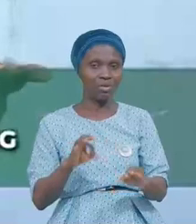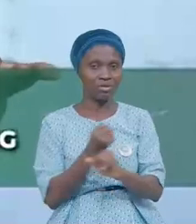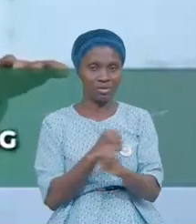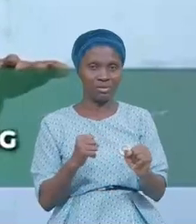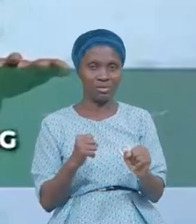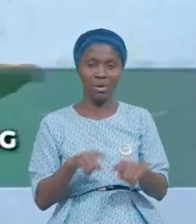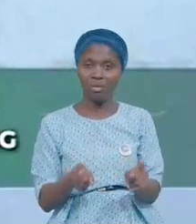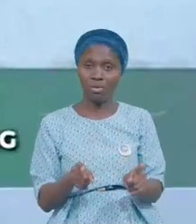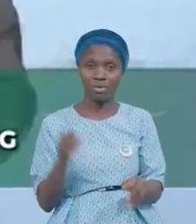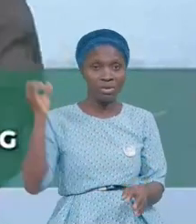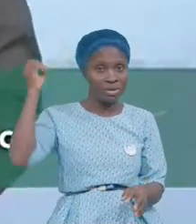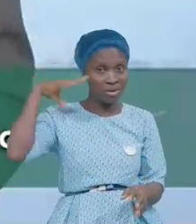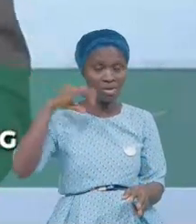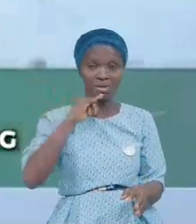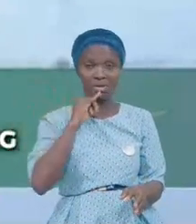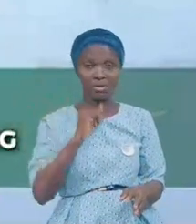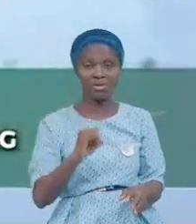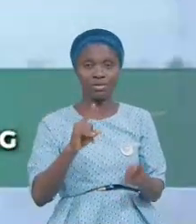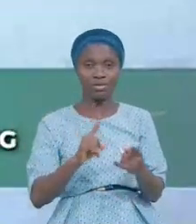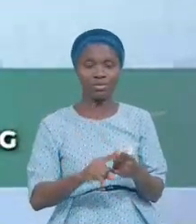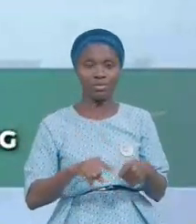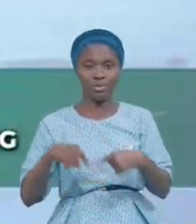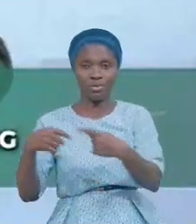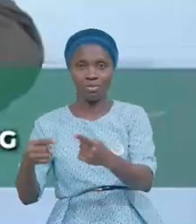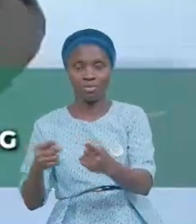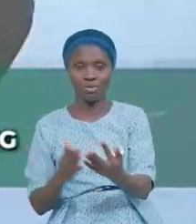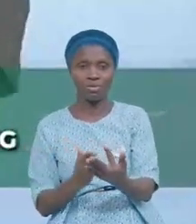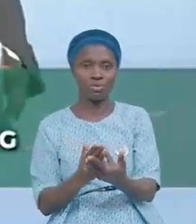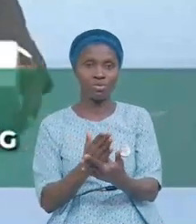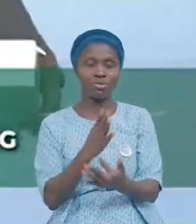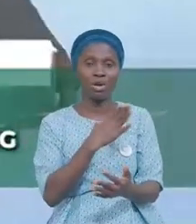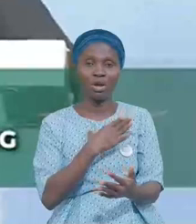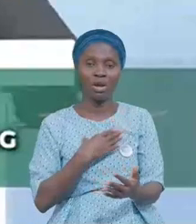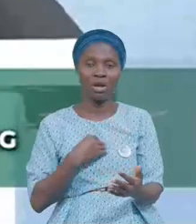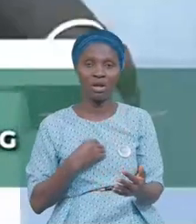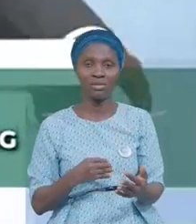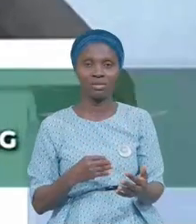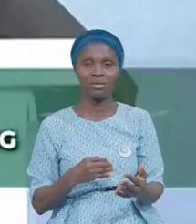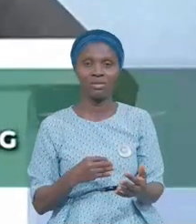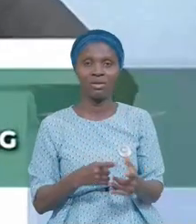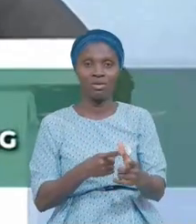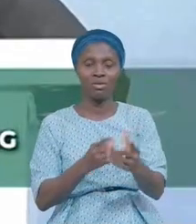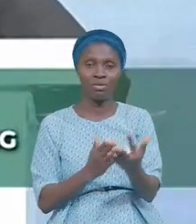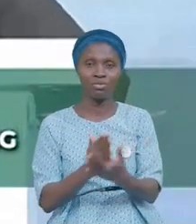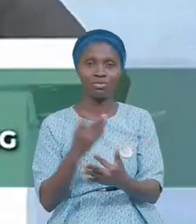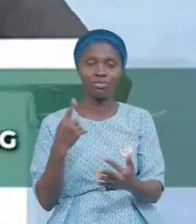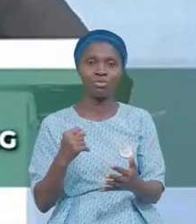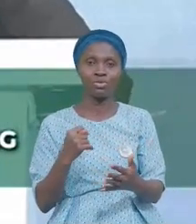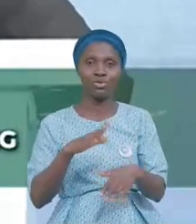la grâce dans le salut. Mais la grâce doit continuer pendant toute notre